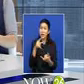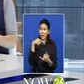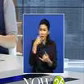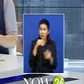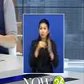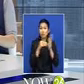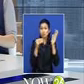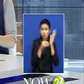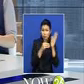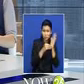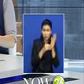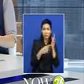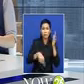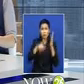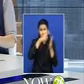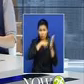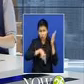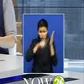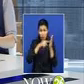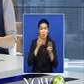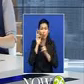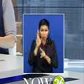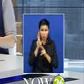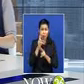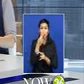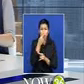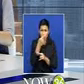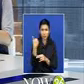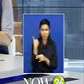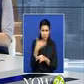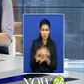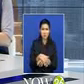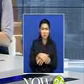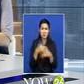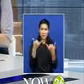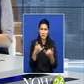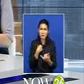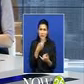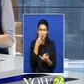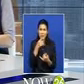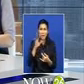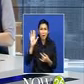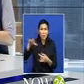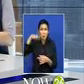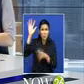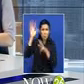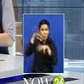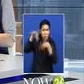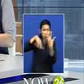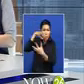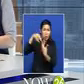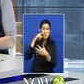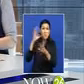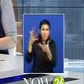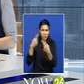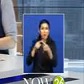กรุงเทพหรือว่าคนที่อยู่ต่างจังหวัดนะครับก็ต้องเฝ้าระวังด้วยคือช่วงนี้ถึงแม้ว่าเราจะไม่เจอเนปาตักแต่ว่าฝน